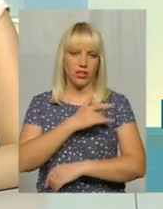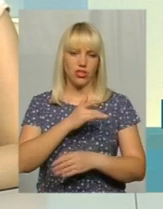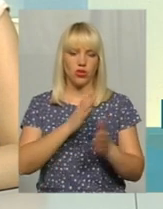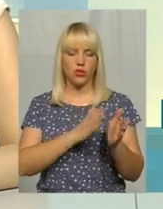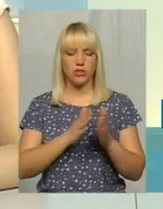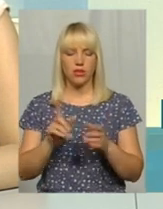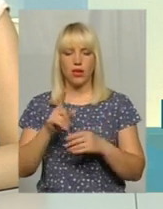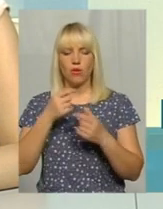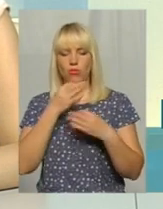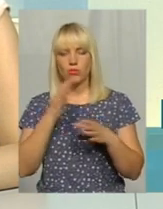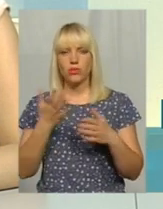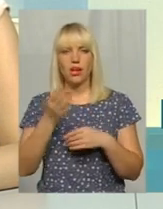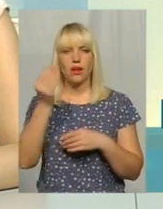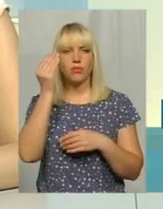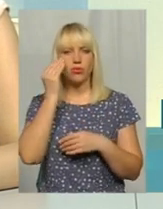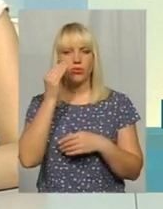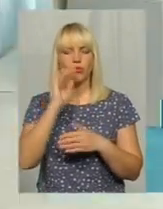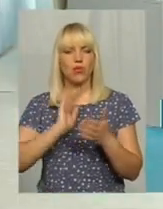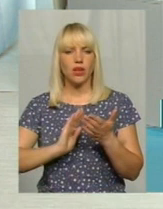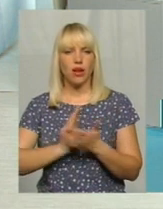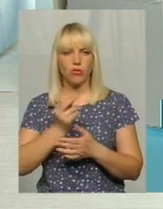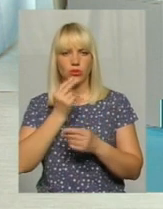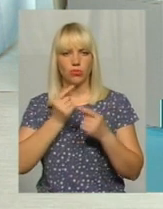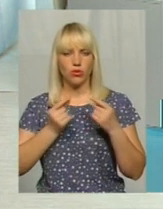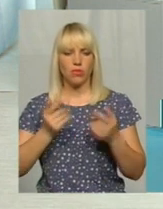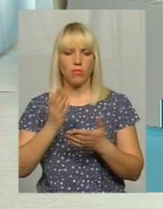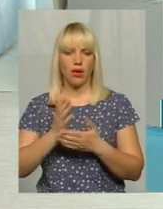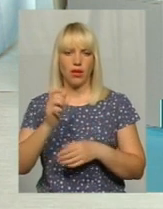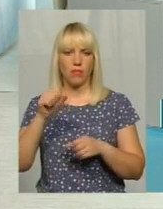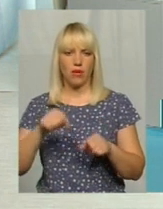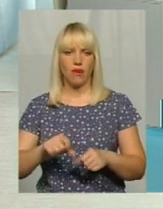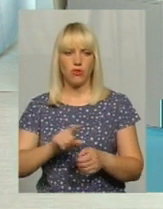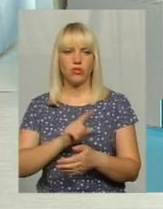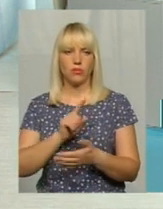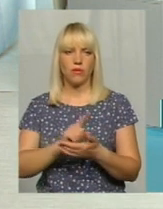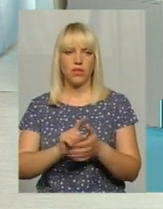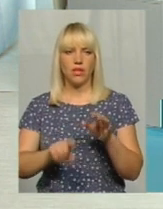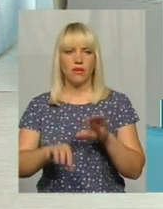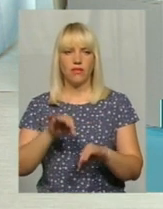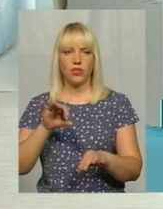щодо якості чи показників безпеки харчового продукту, він має повне право і зобов'язаний